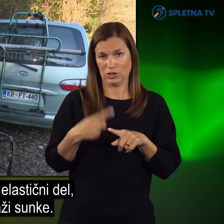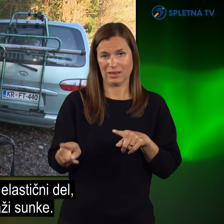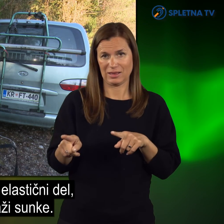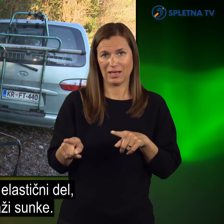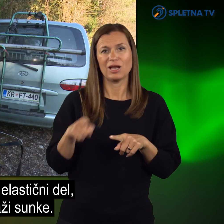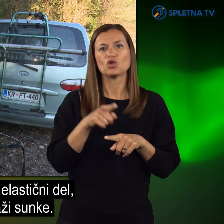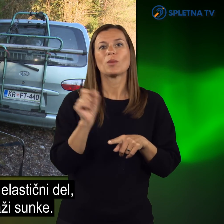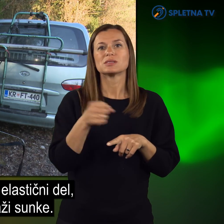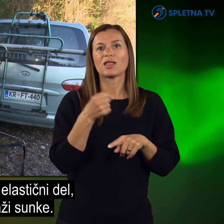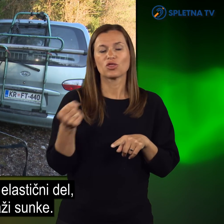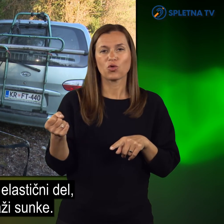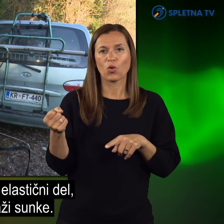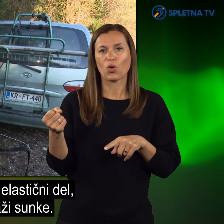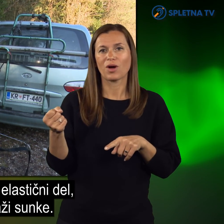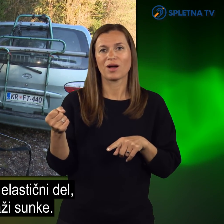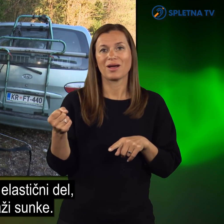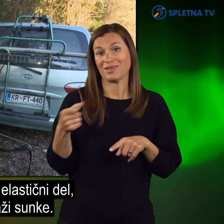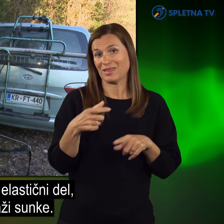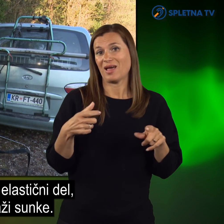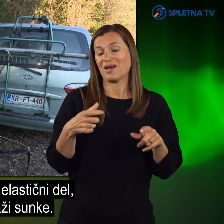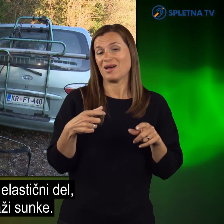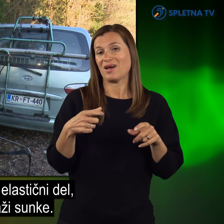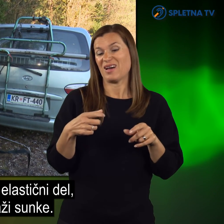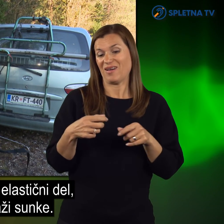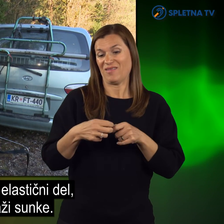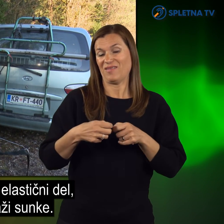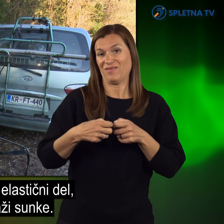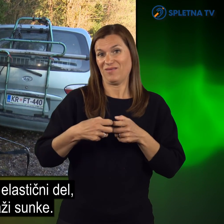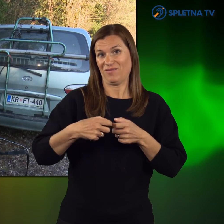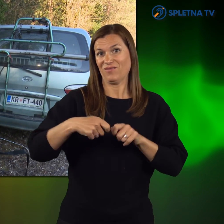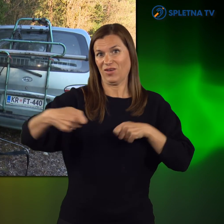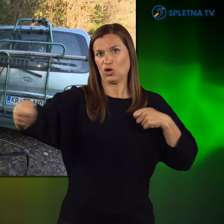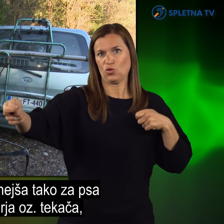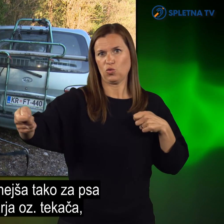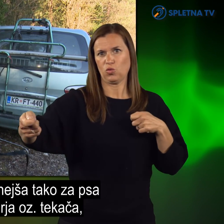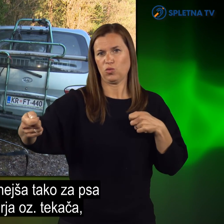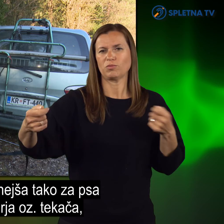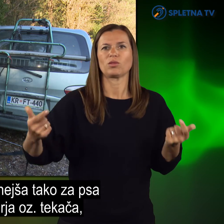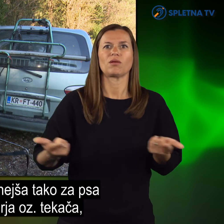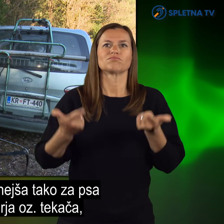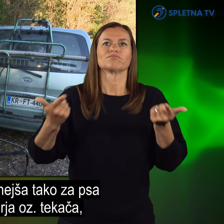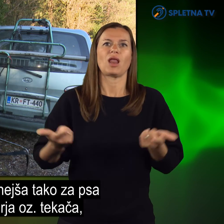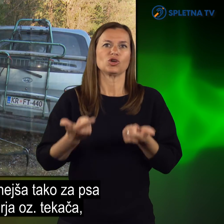elastičen del. To je zaradi tega, da ta vrv blaži sunke